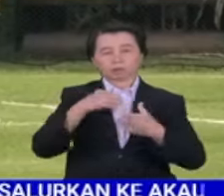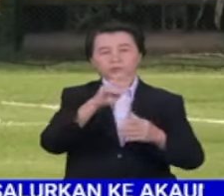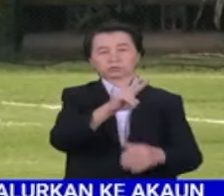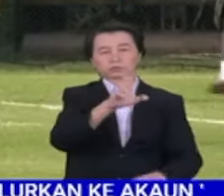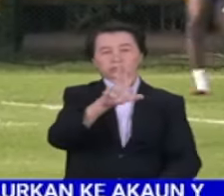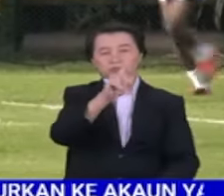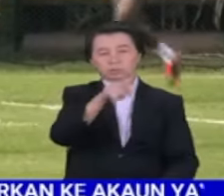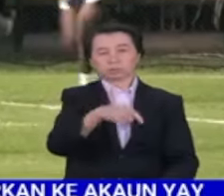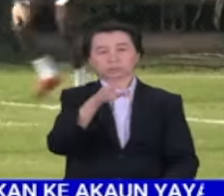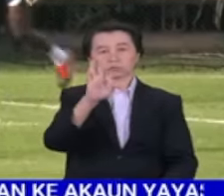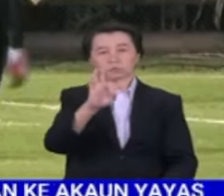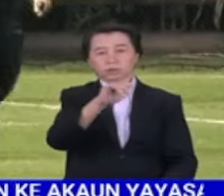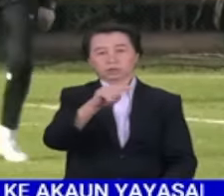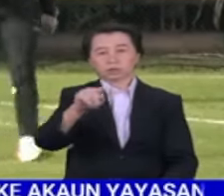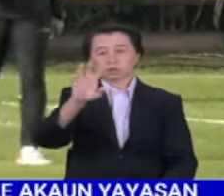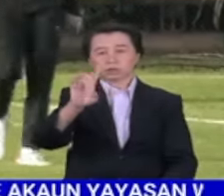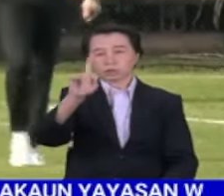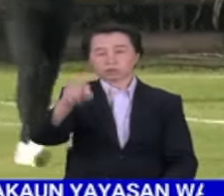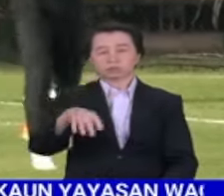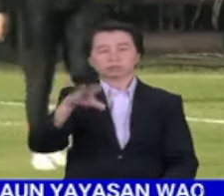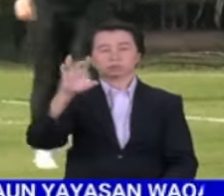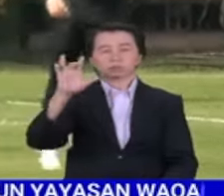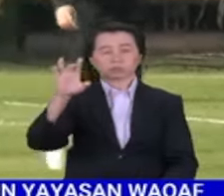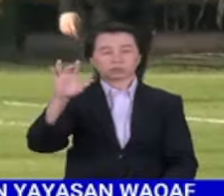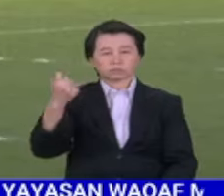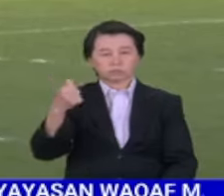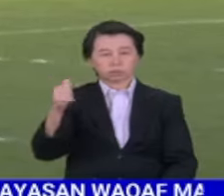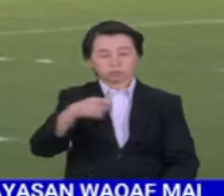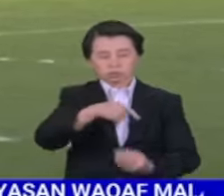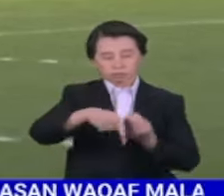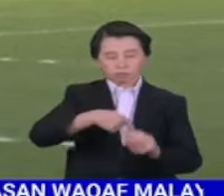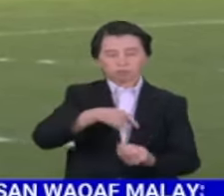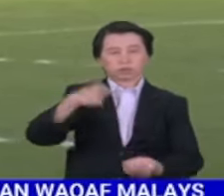23 september hingga 8 Oktober mereka